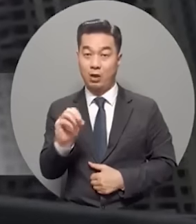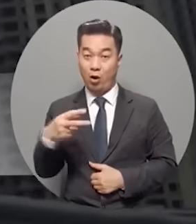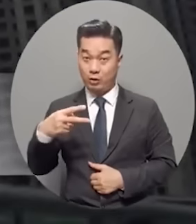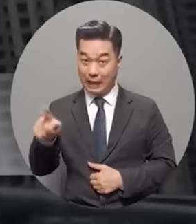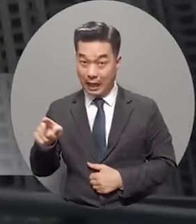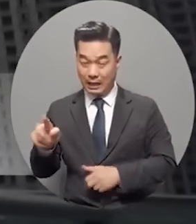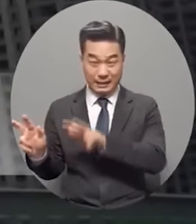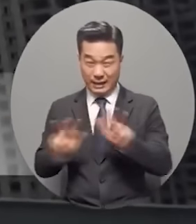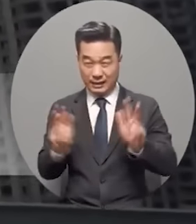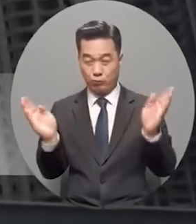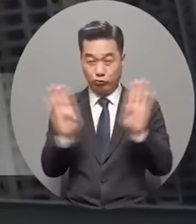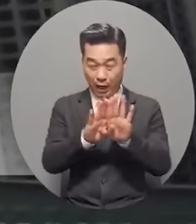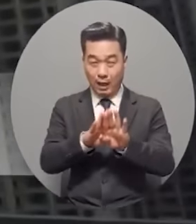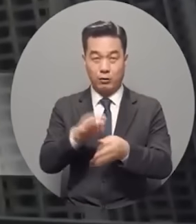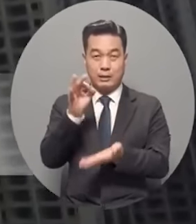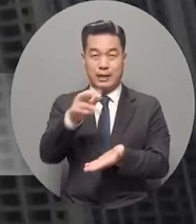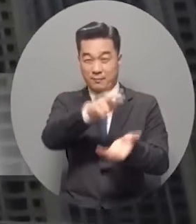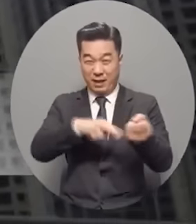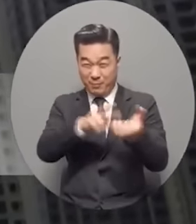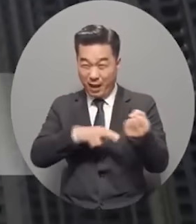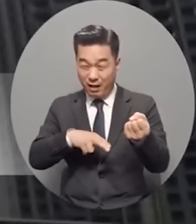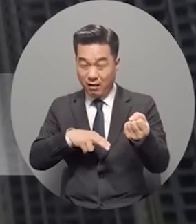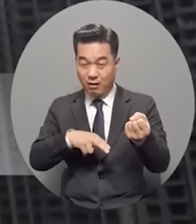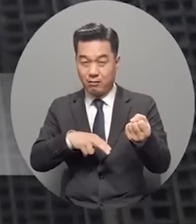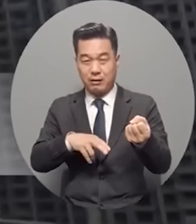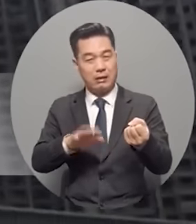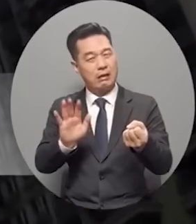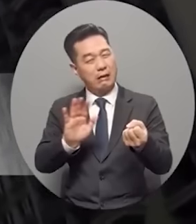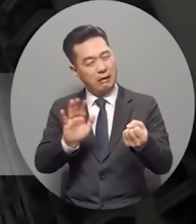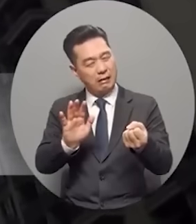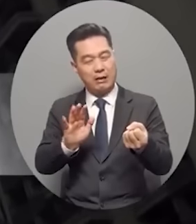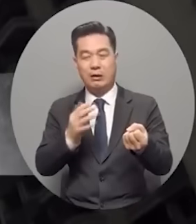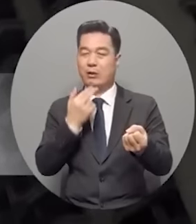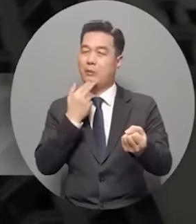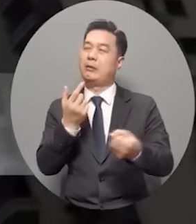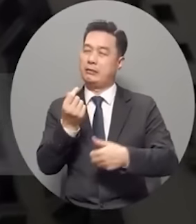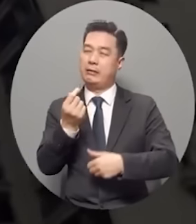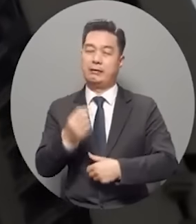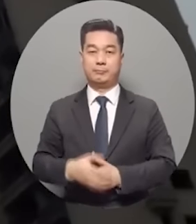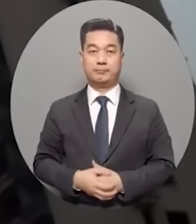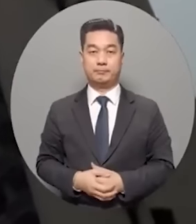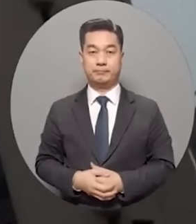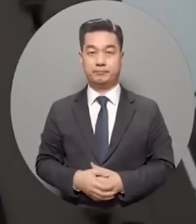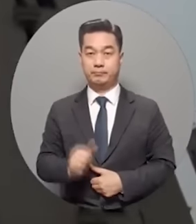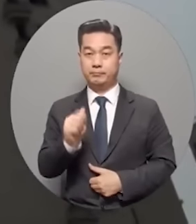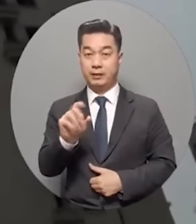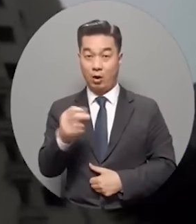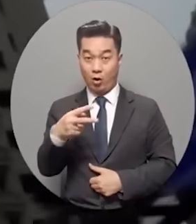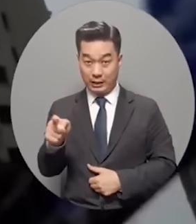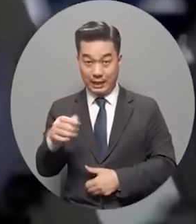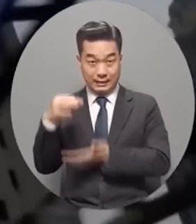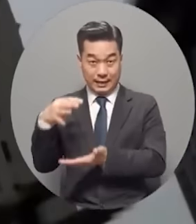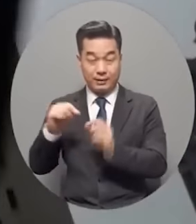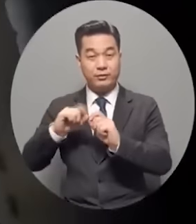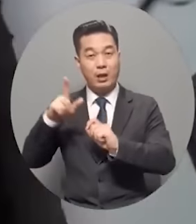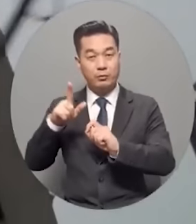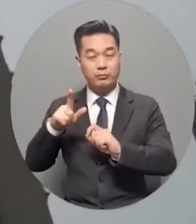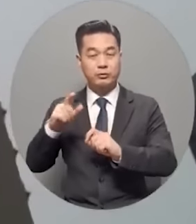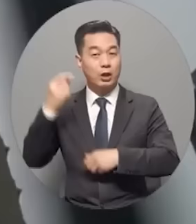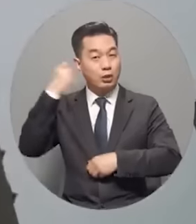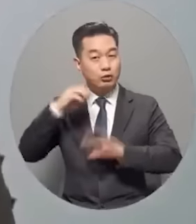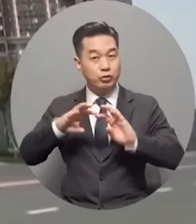있습니다가 각에 나설 가능성은 높지 않다는게 중론입니다 자산의 대부분이 중국 본토에